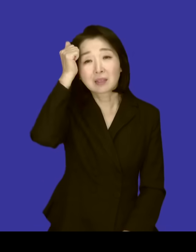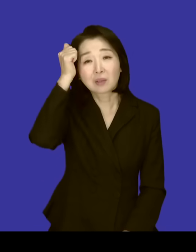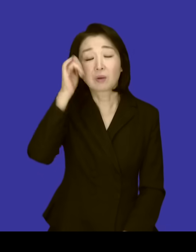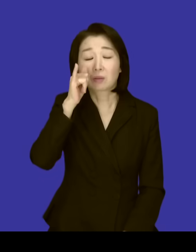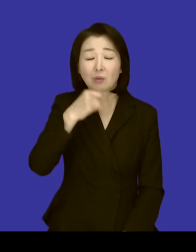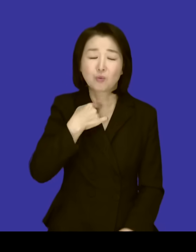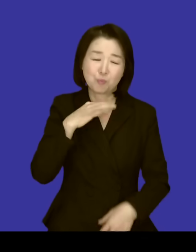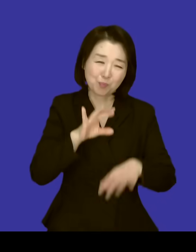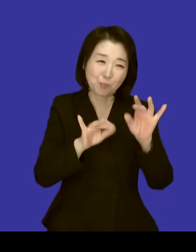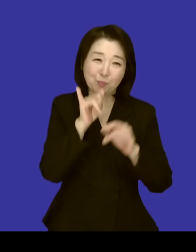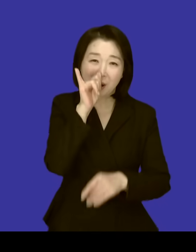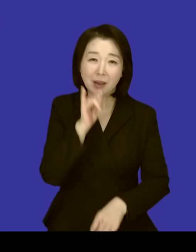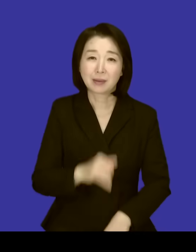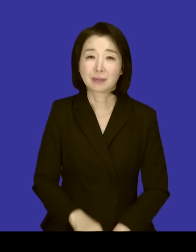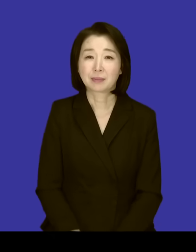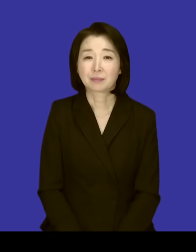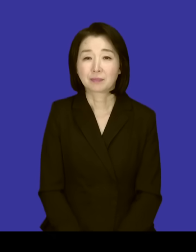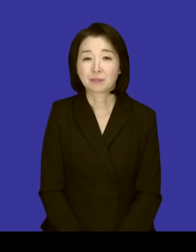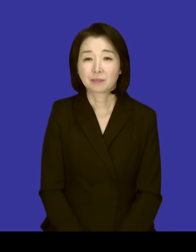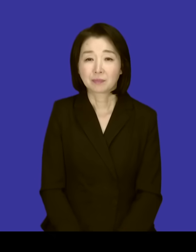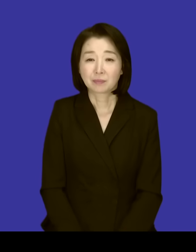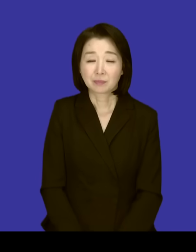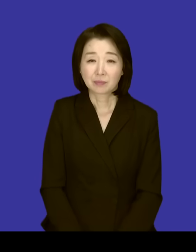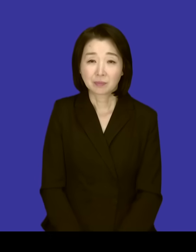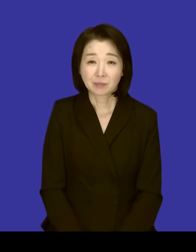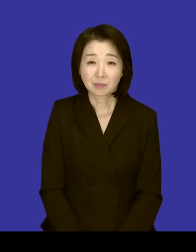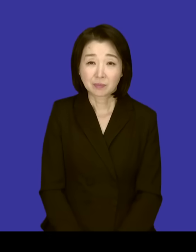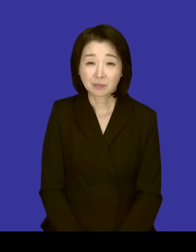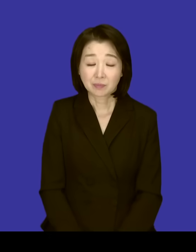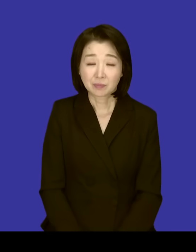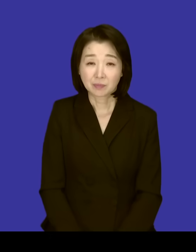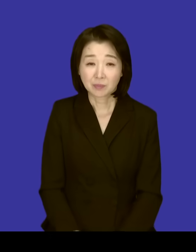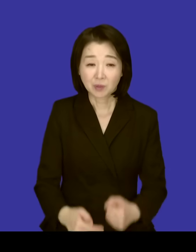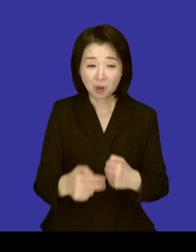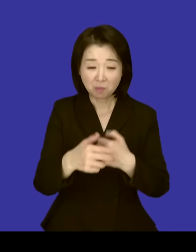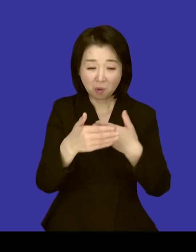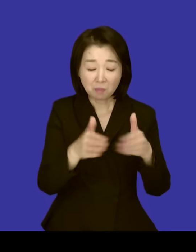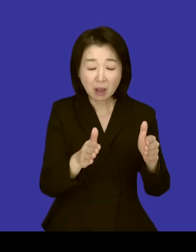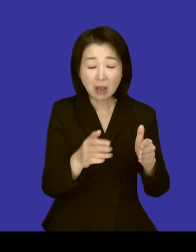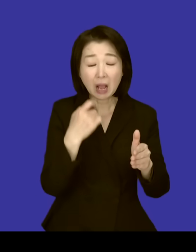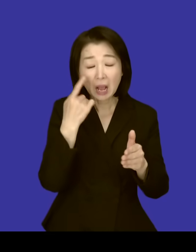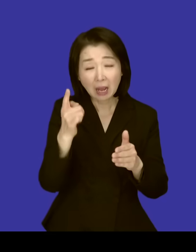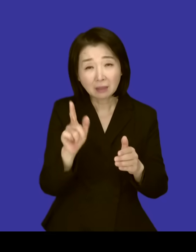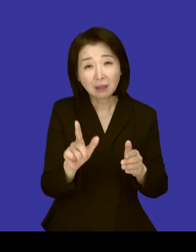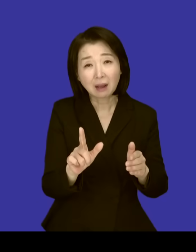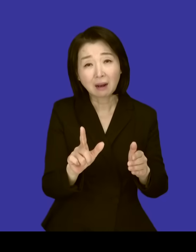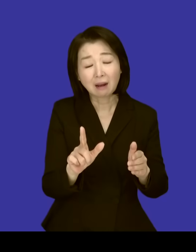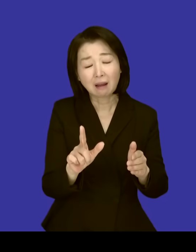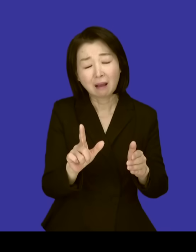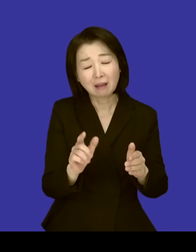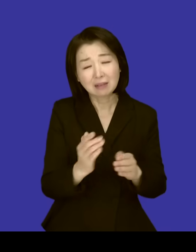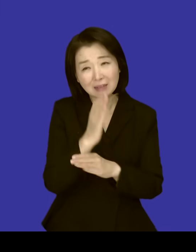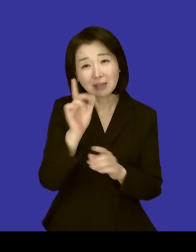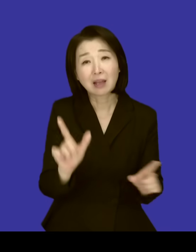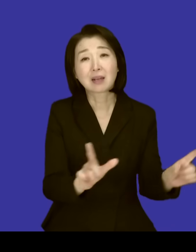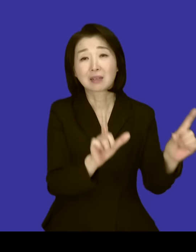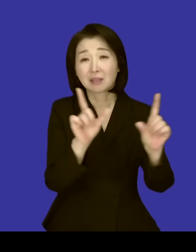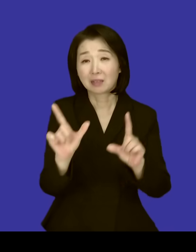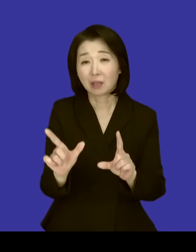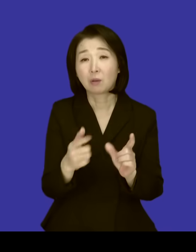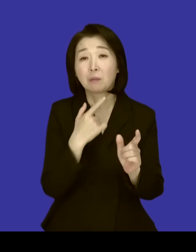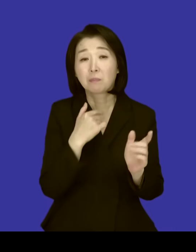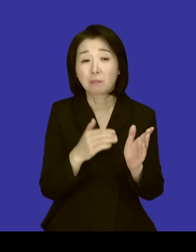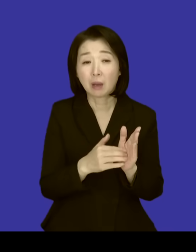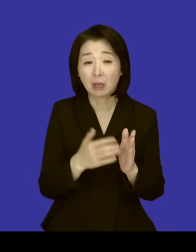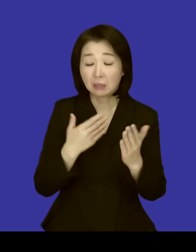너무 말랐던 게 기억이 나고 예. 또 병실 생활도 한 달 좀 넘게 했던 것 같은데 좀 왜